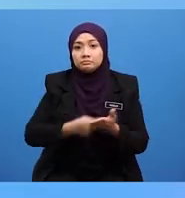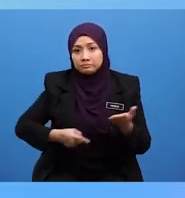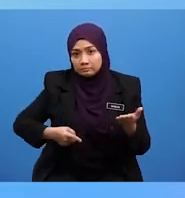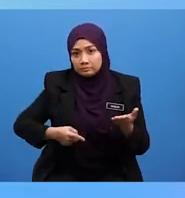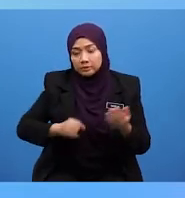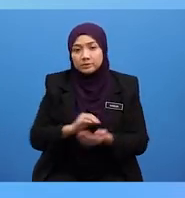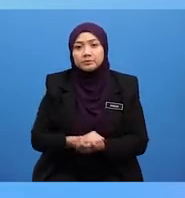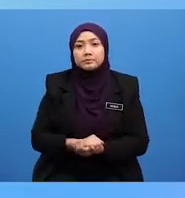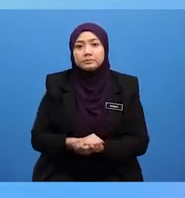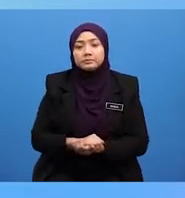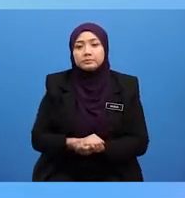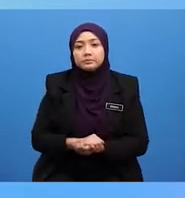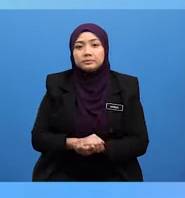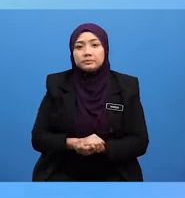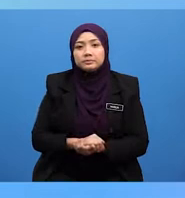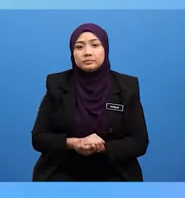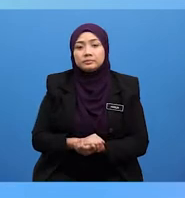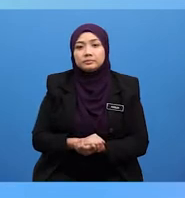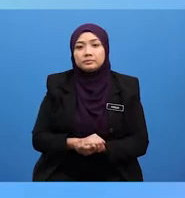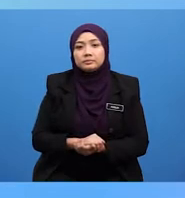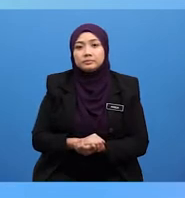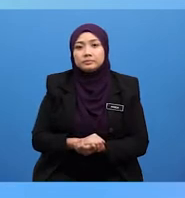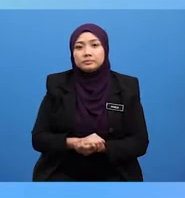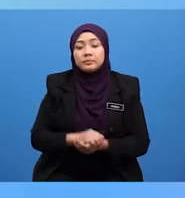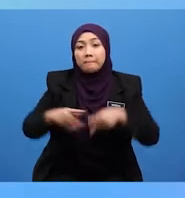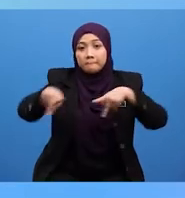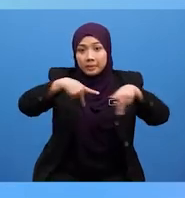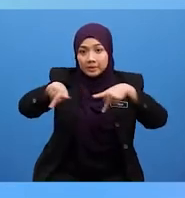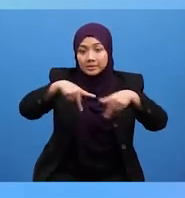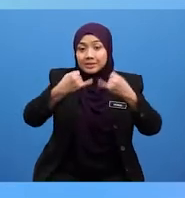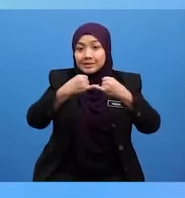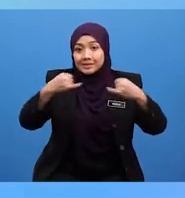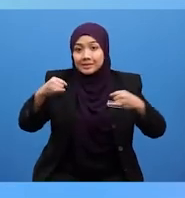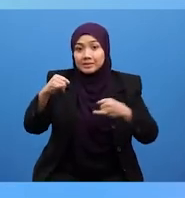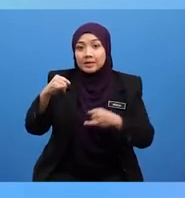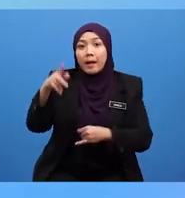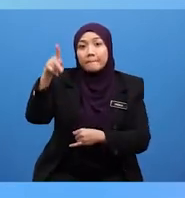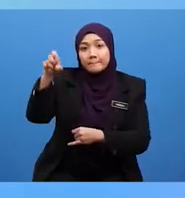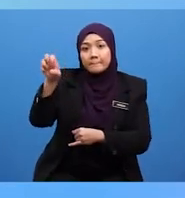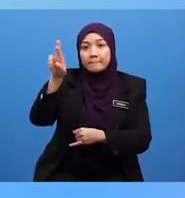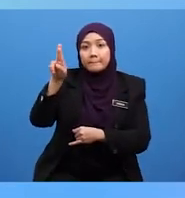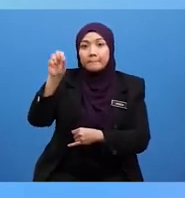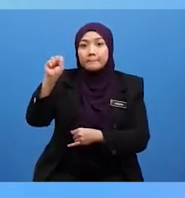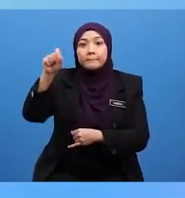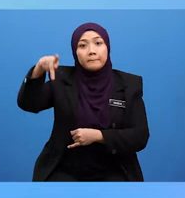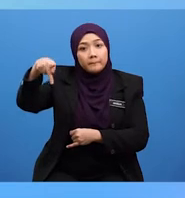Tepat, cermin mata merupakan plastik jenis perspex.